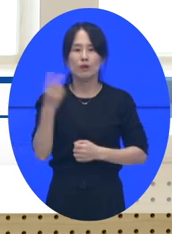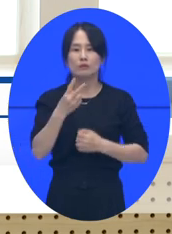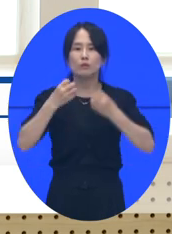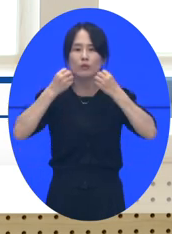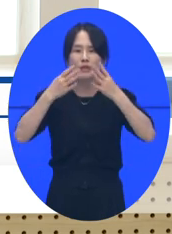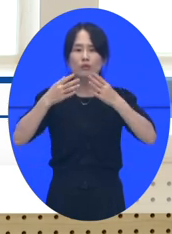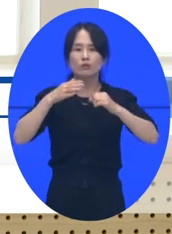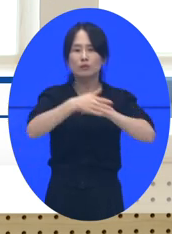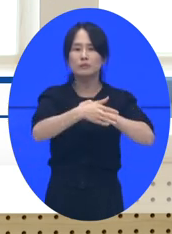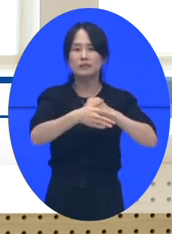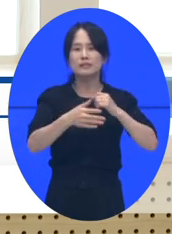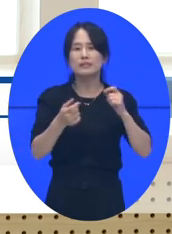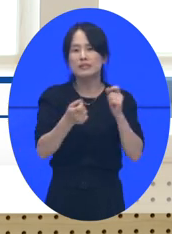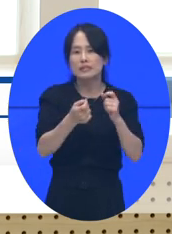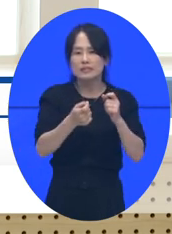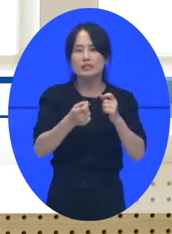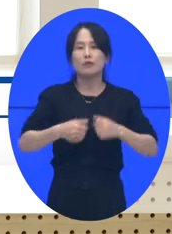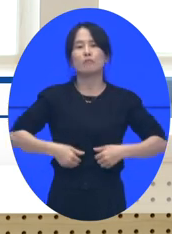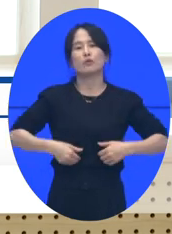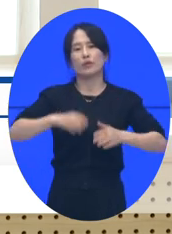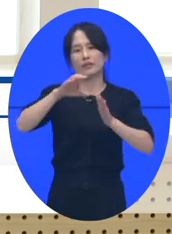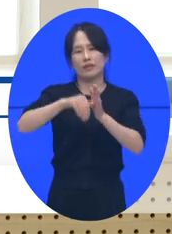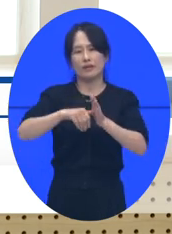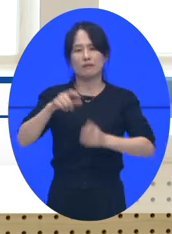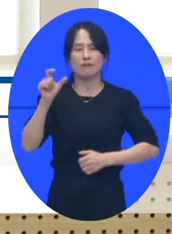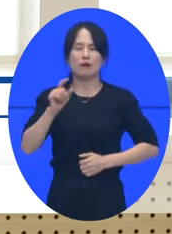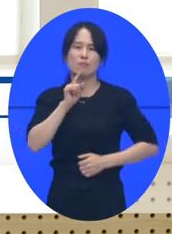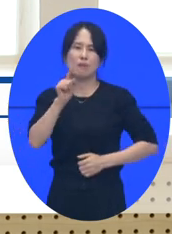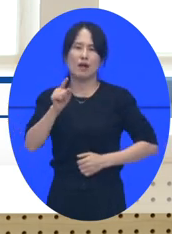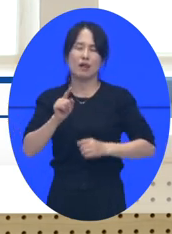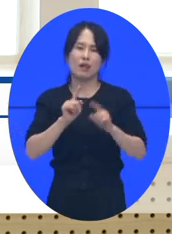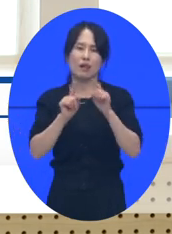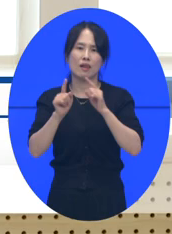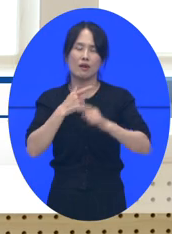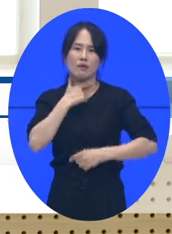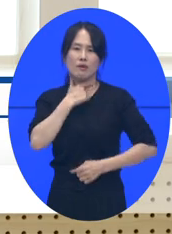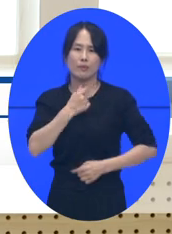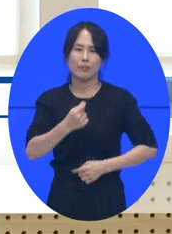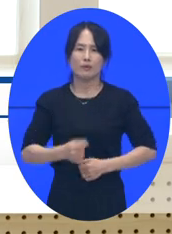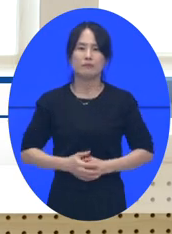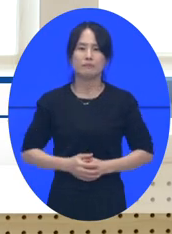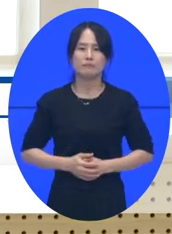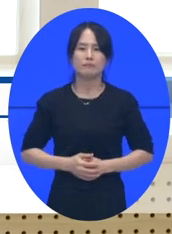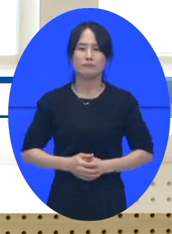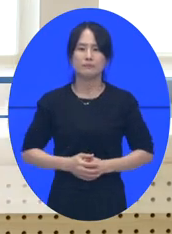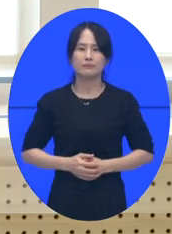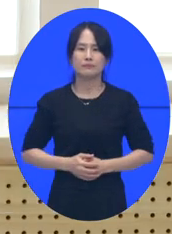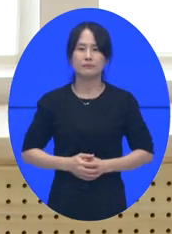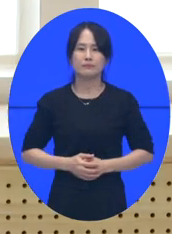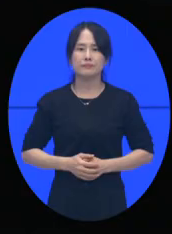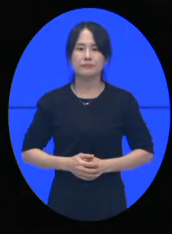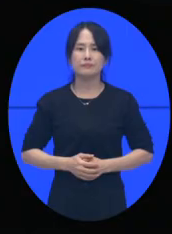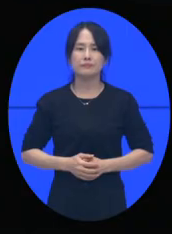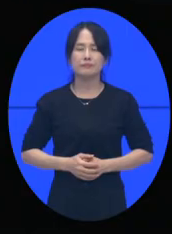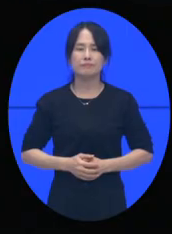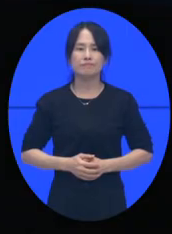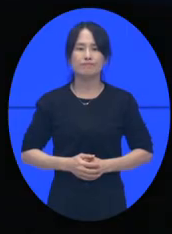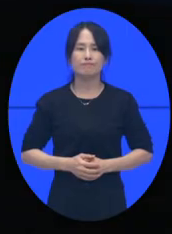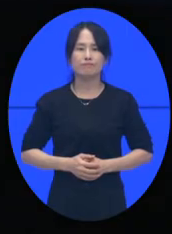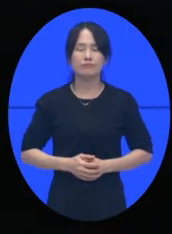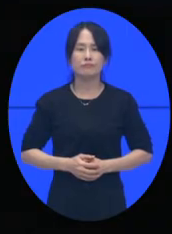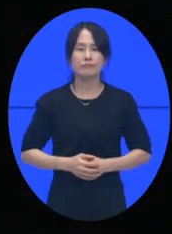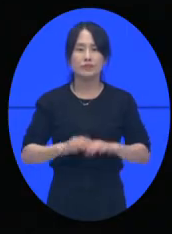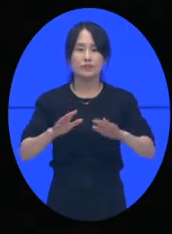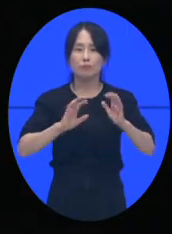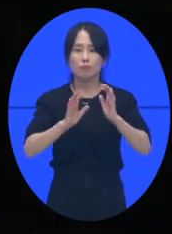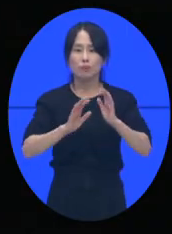about that kind of paradigm shift and about that new approaches we need. 나흘간 열린